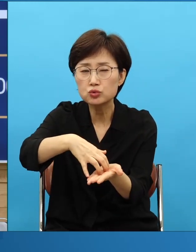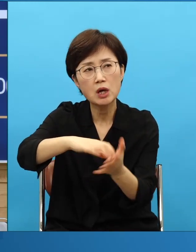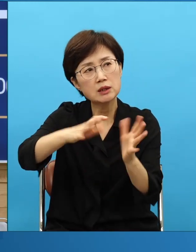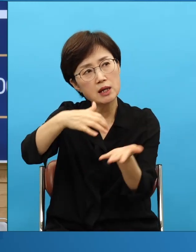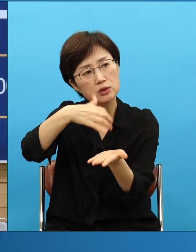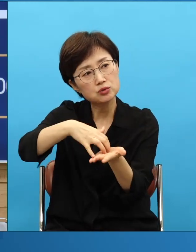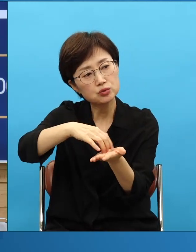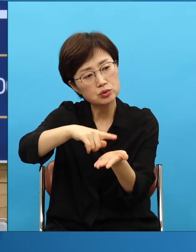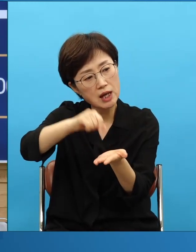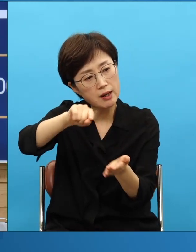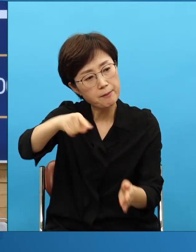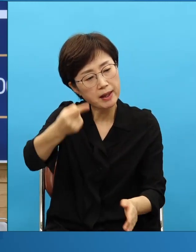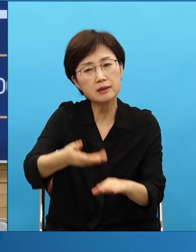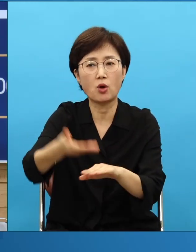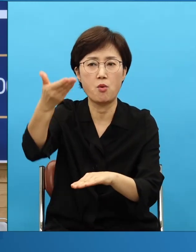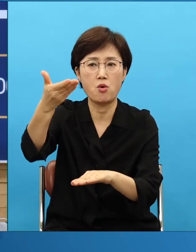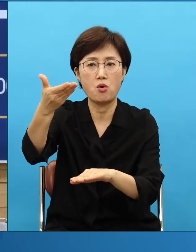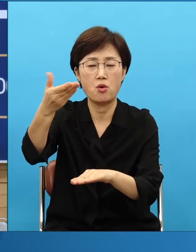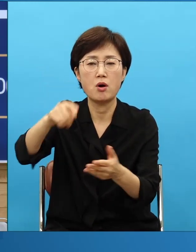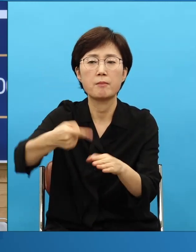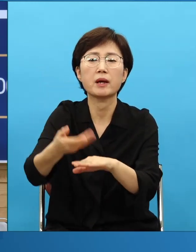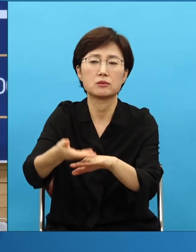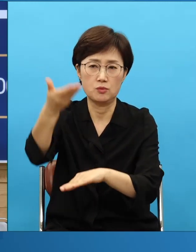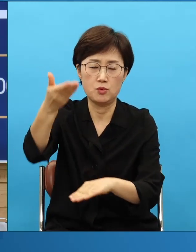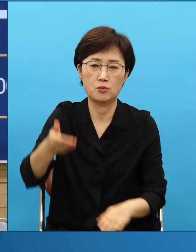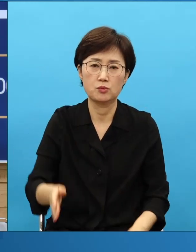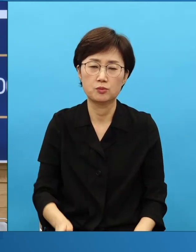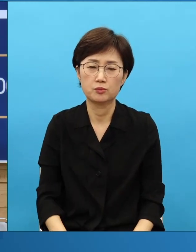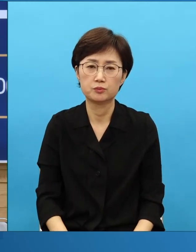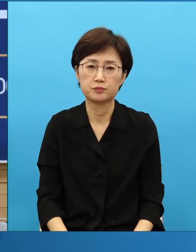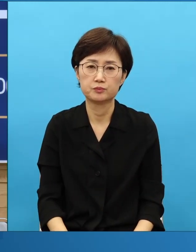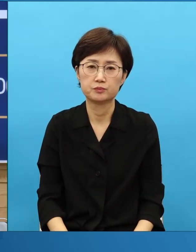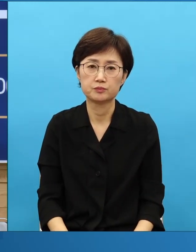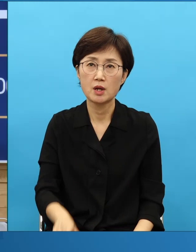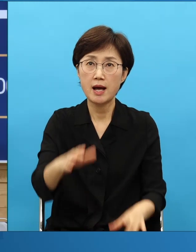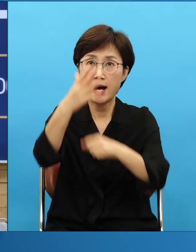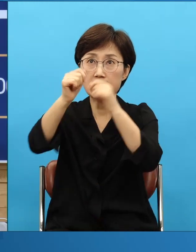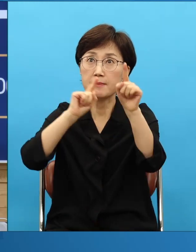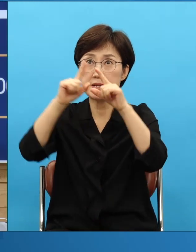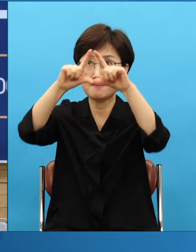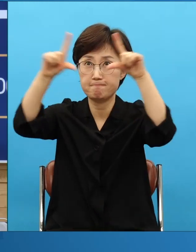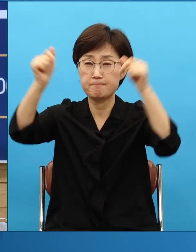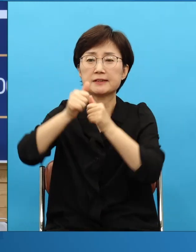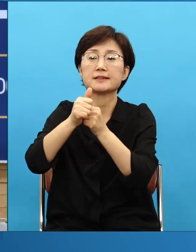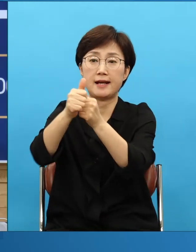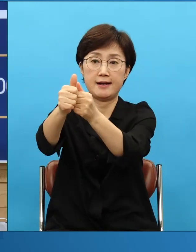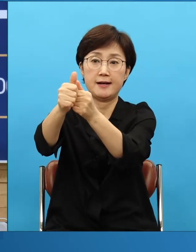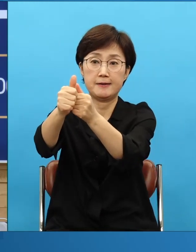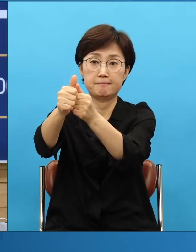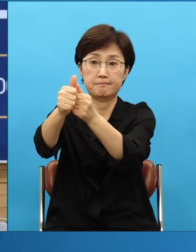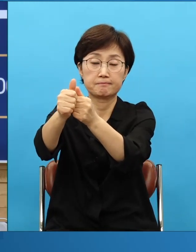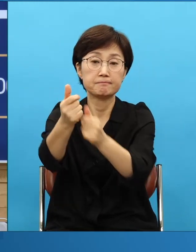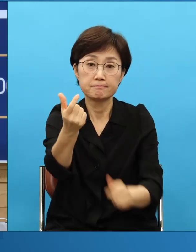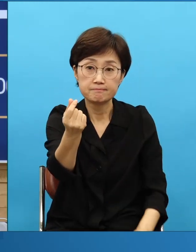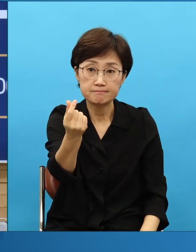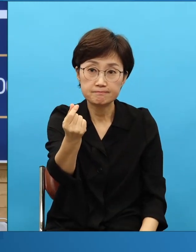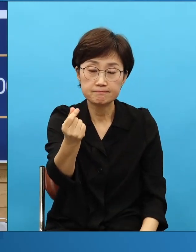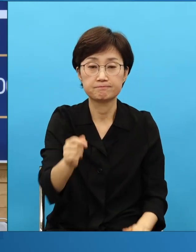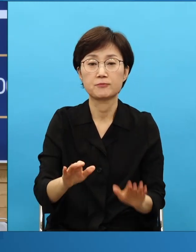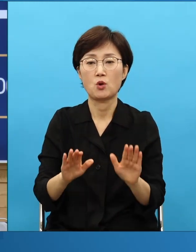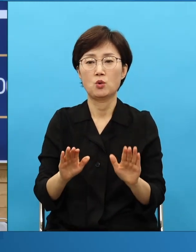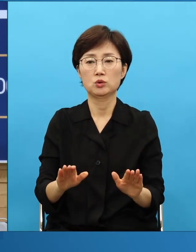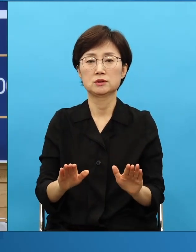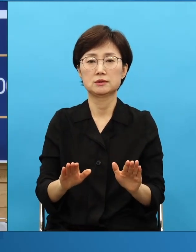America, now to 120 nations, the messages are being broadcasted. 이정표입니다. This is our guidepost. 자, 그런데 오늘 여러분